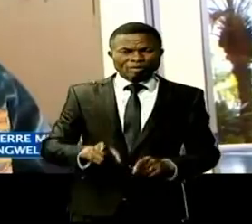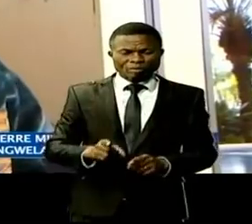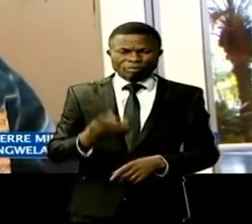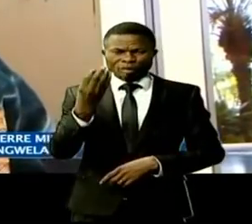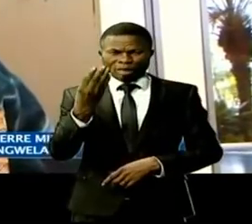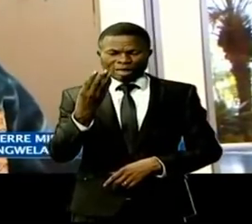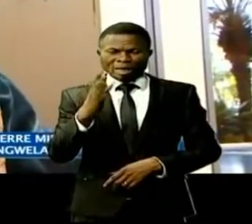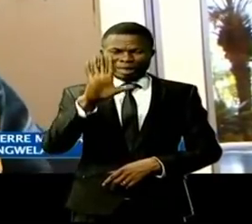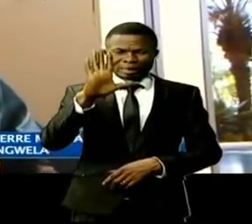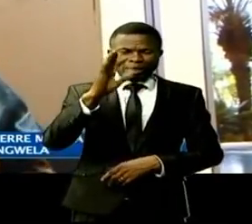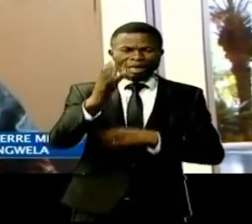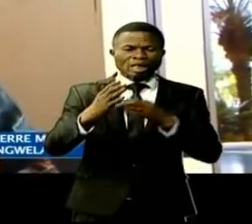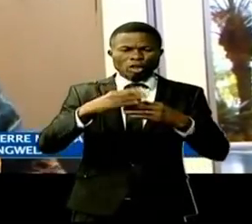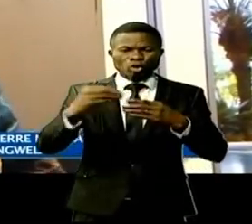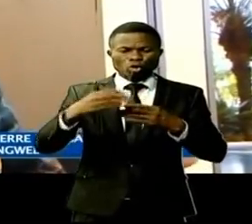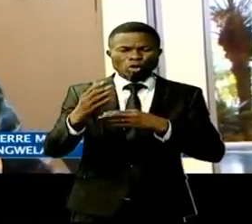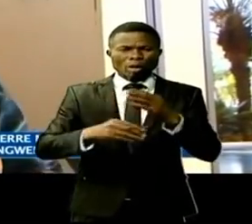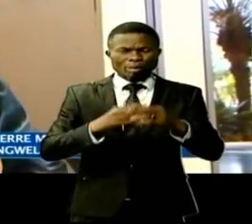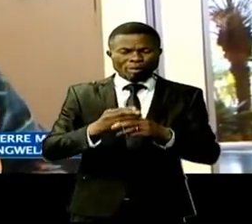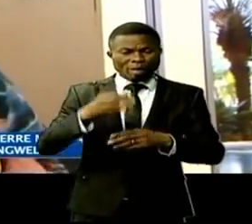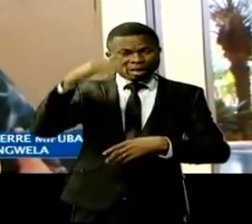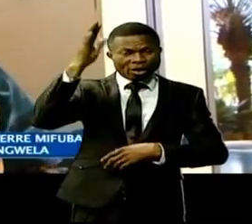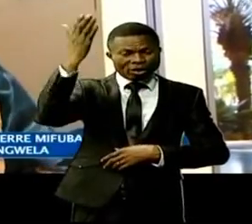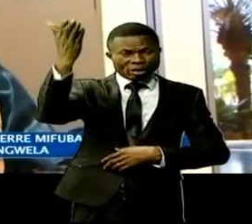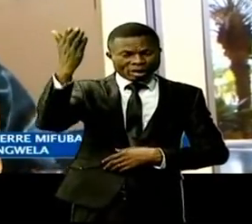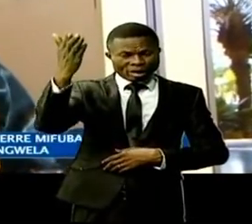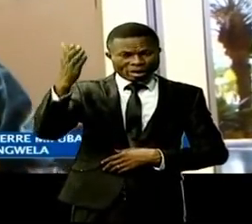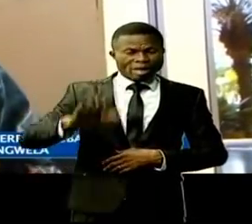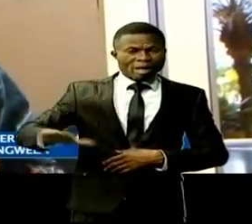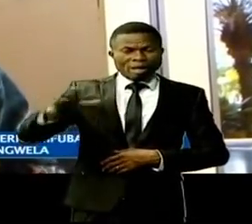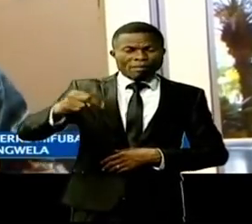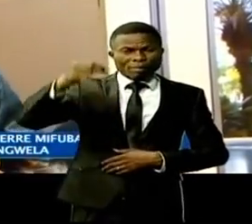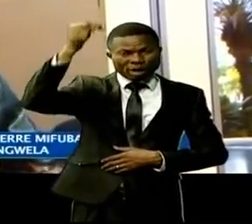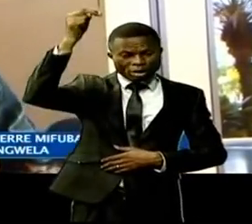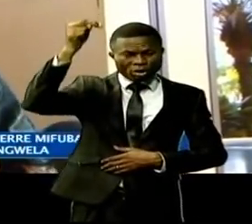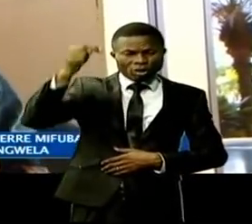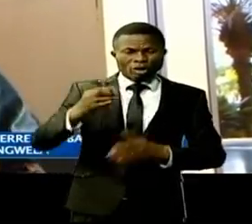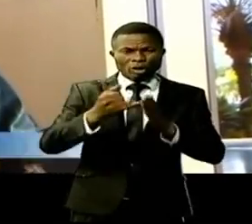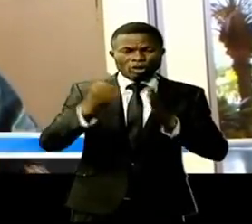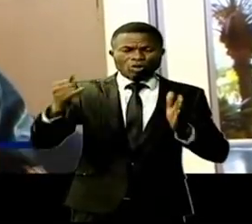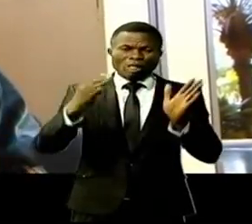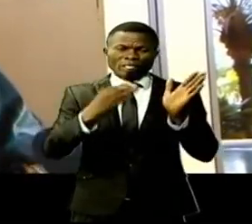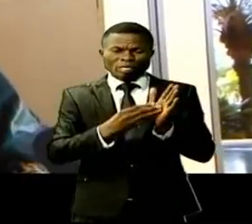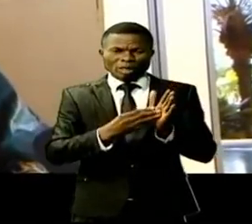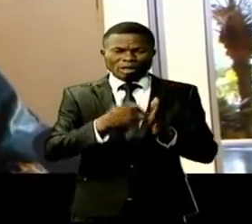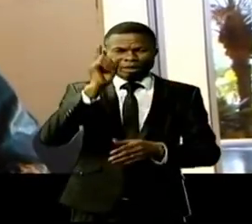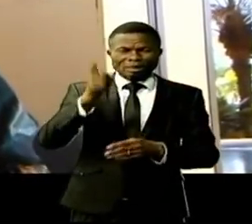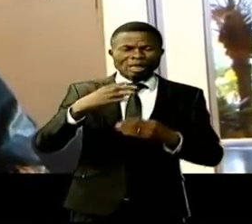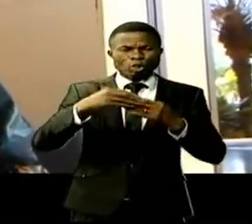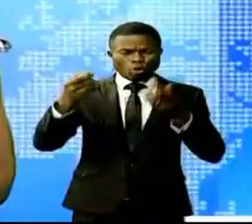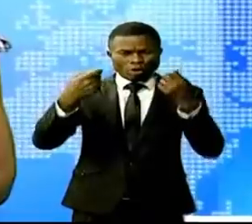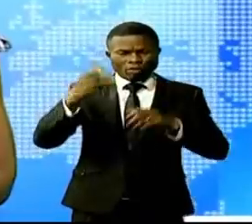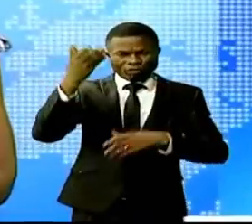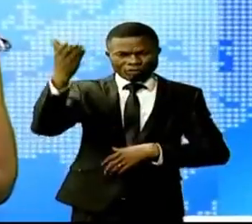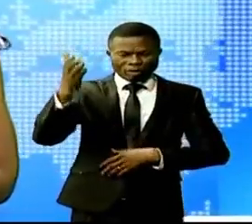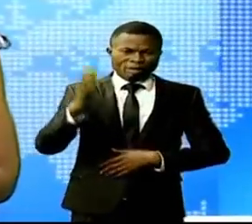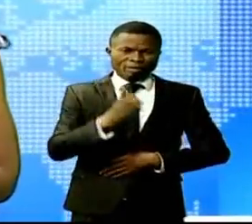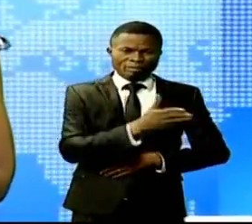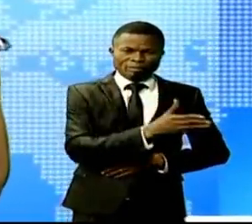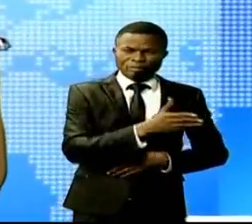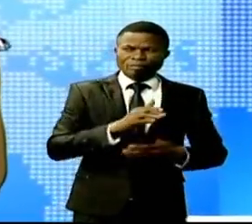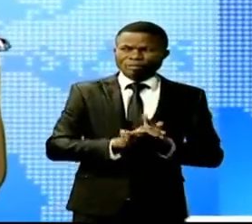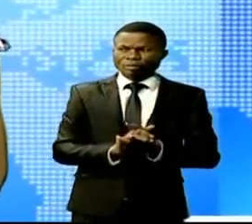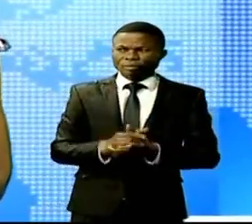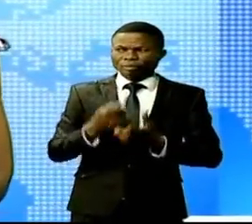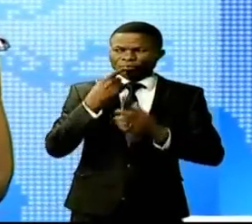5 dollars américains, alors qu'à l'étranger, au pays du Nord, c'est entre 69 et 100 dollars américains. Je